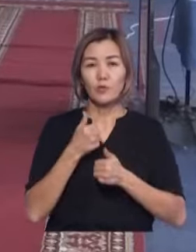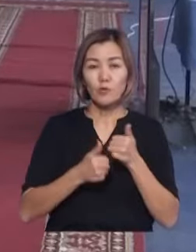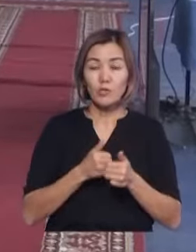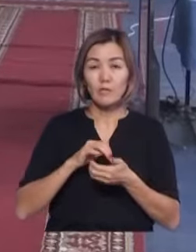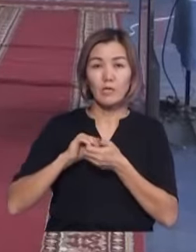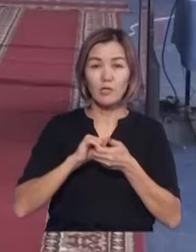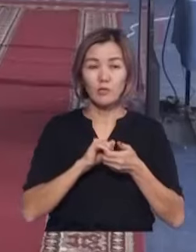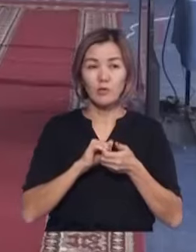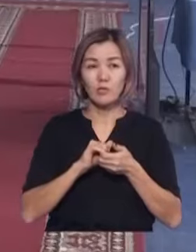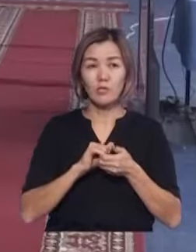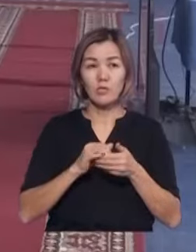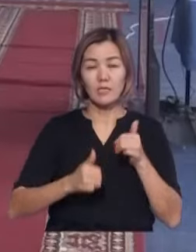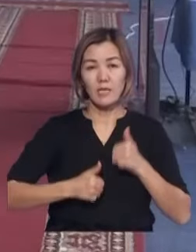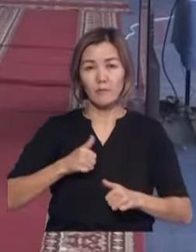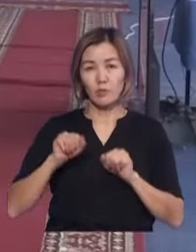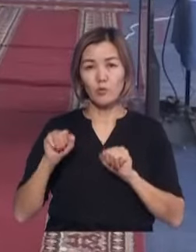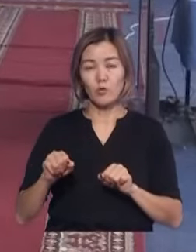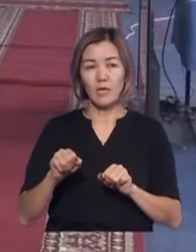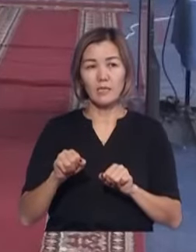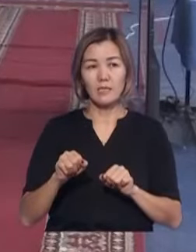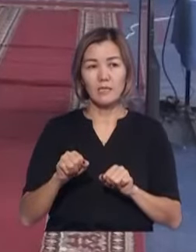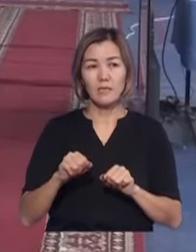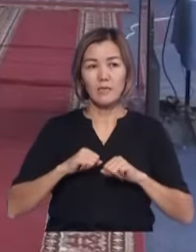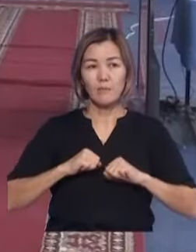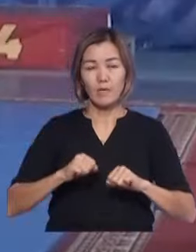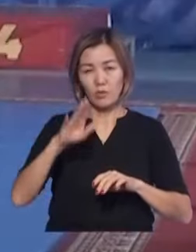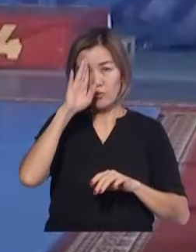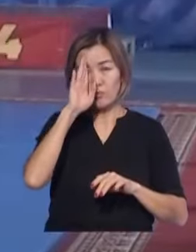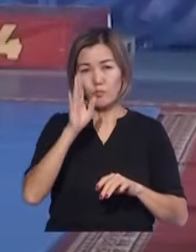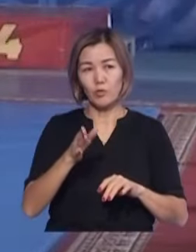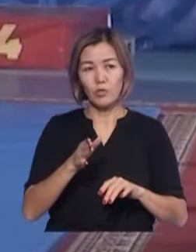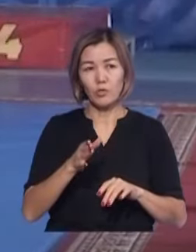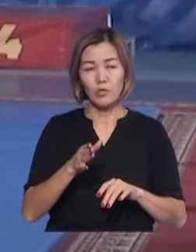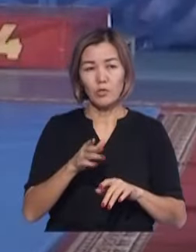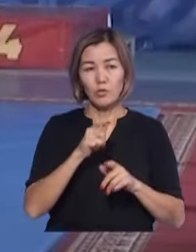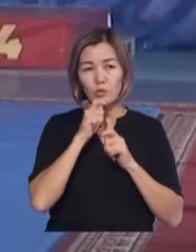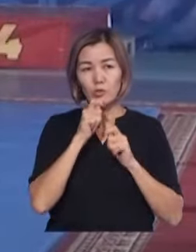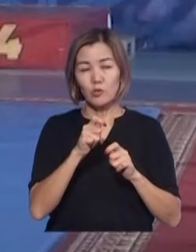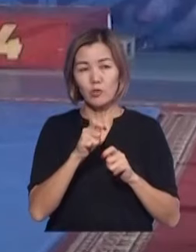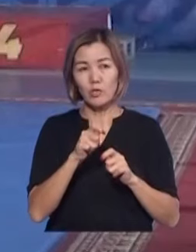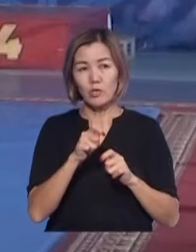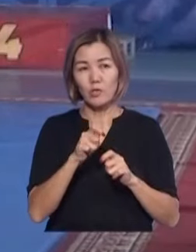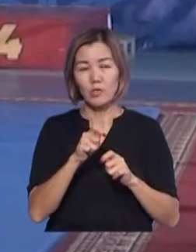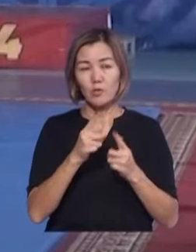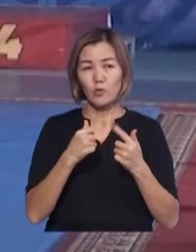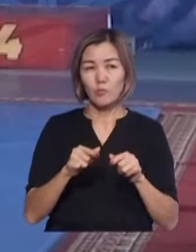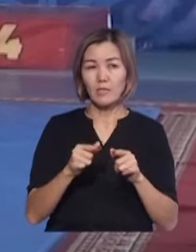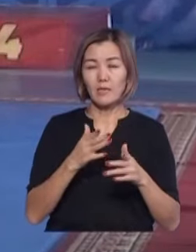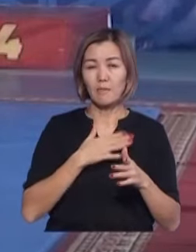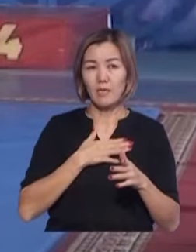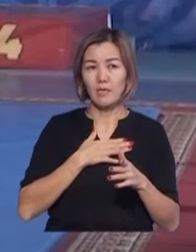спортшылар кейін ел намысын қорғайтын бір батыр ұлдар болсын деген ниетпен жүлде қорын жаңағы ұйымдастырып отқан